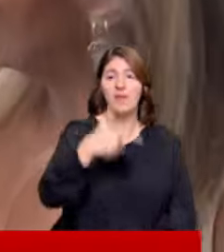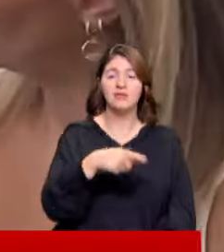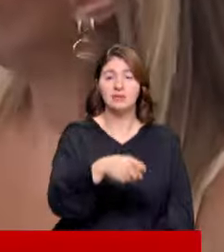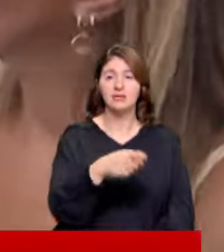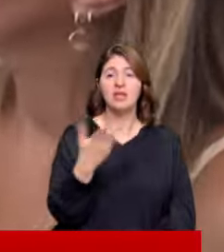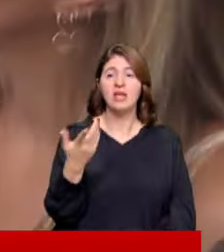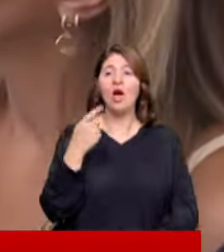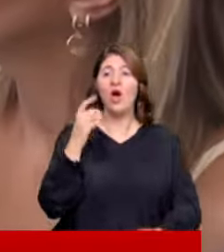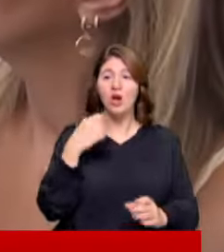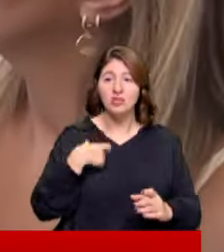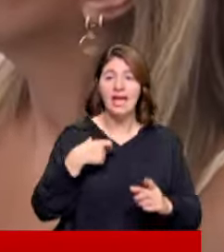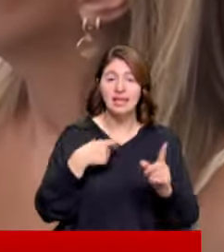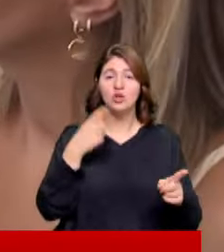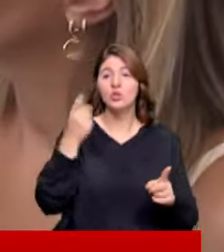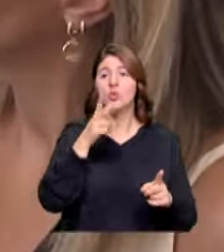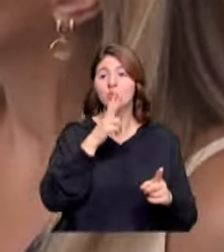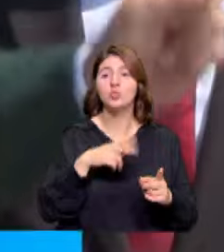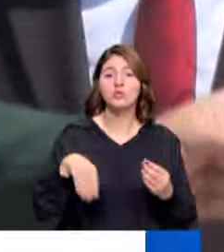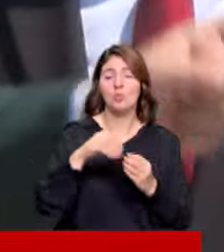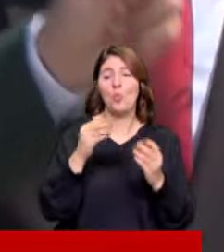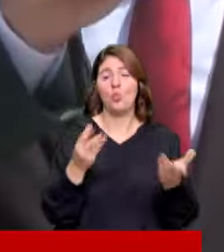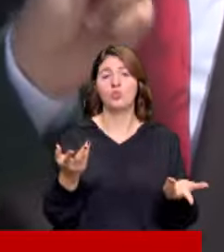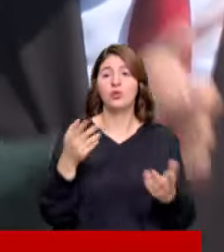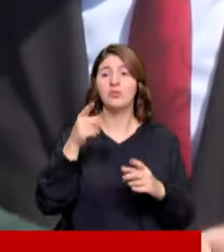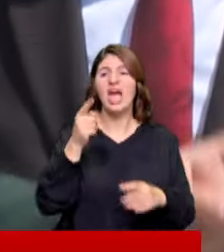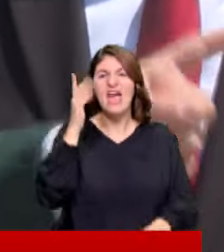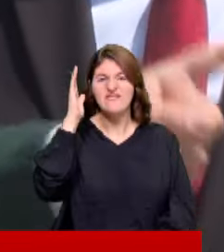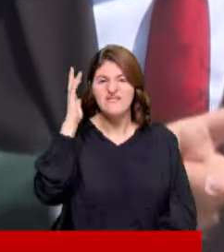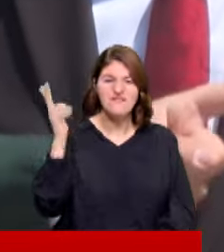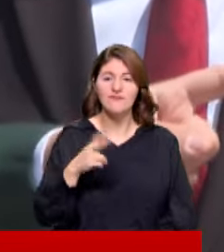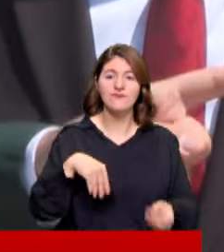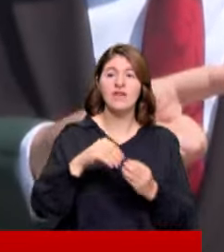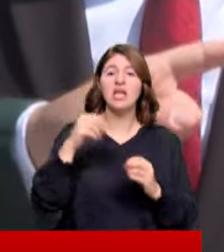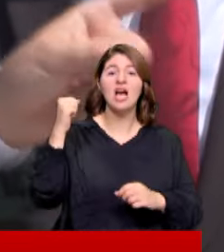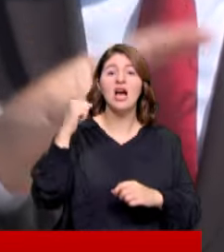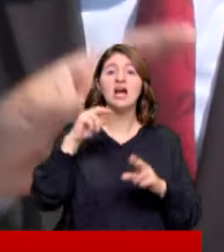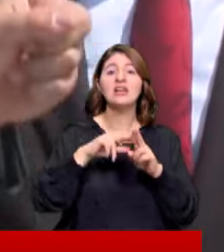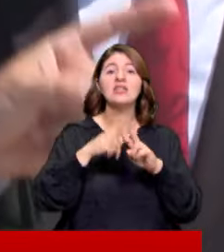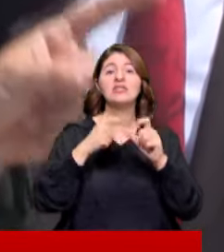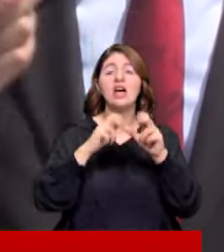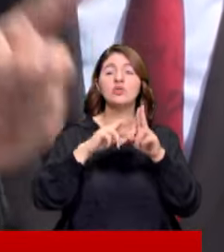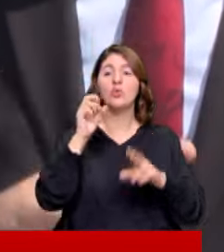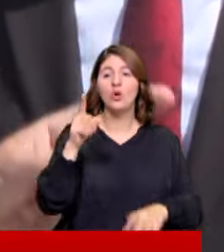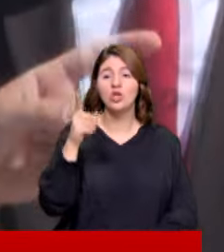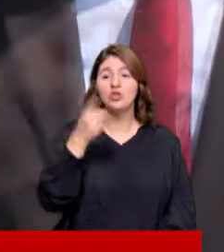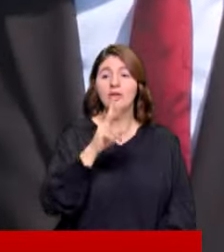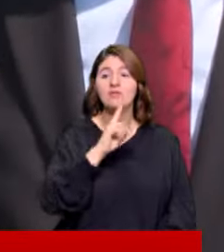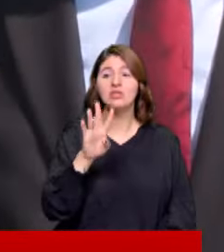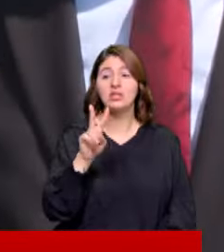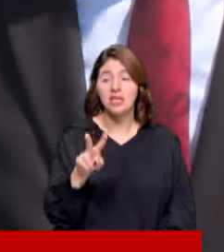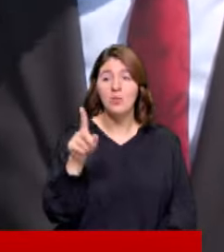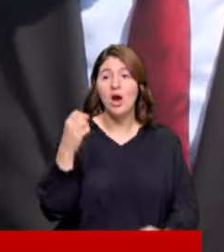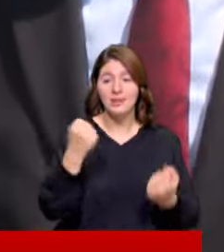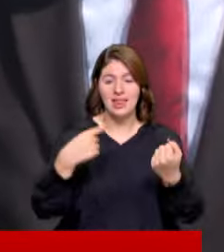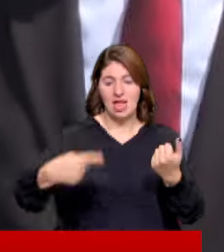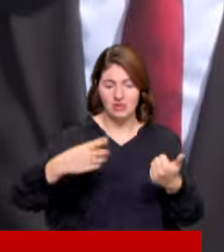Özellikle sanayiye %300 oranında arttı. Bu sene en faiz zam kaskoya gelmiş. %242. Bu